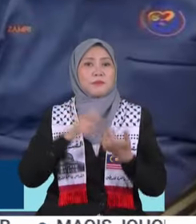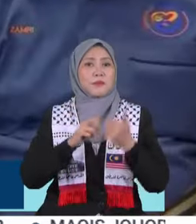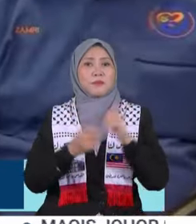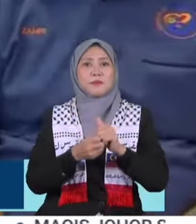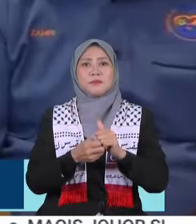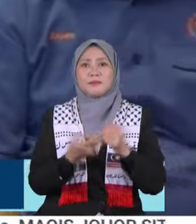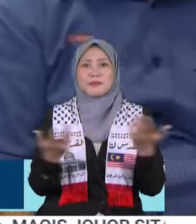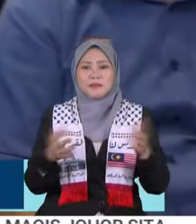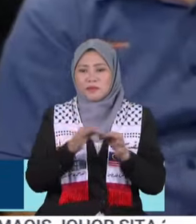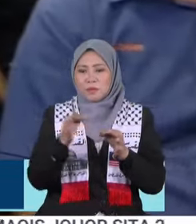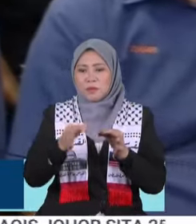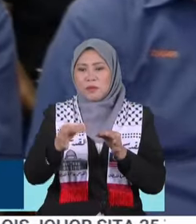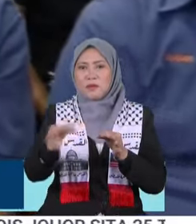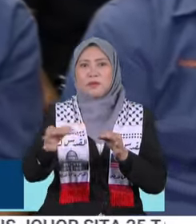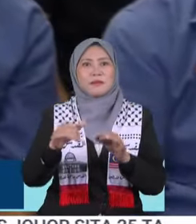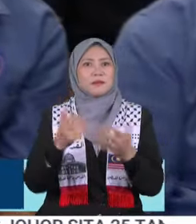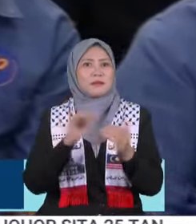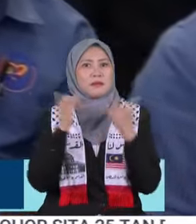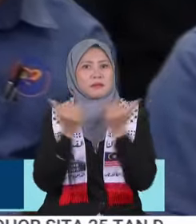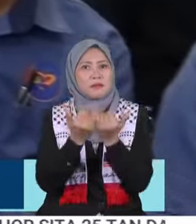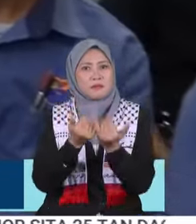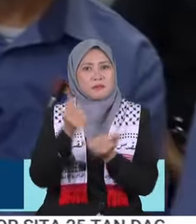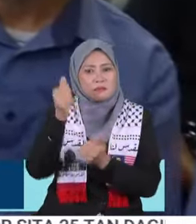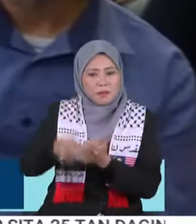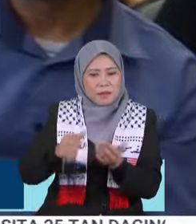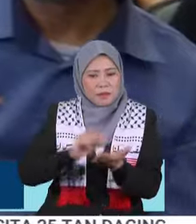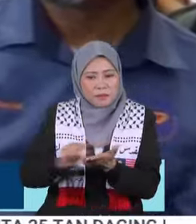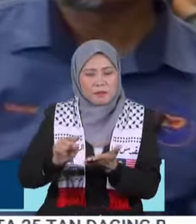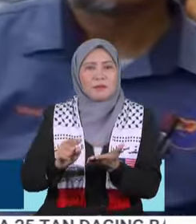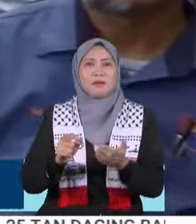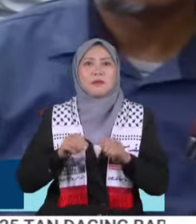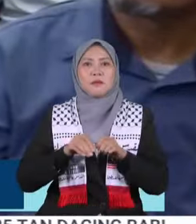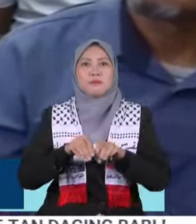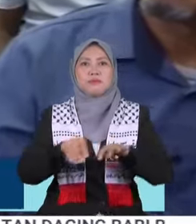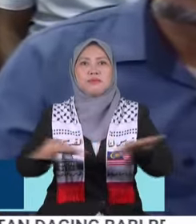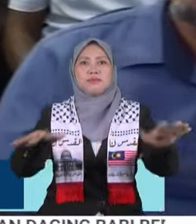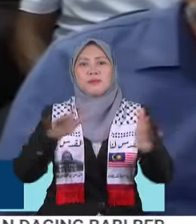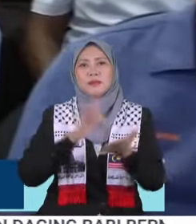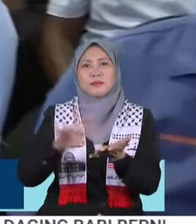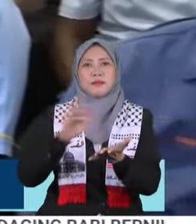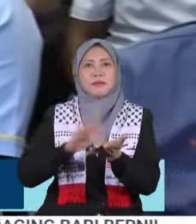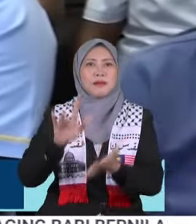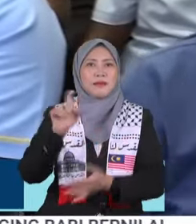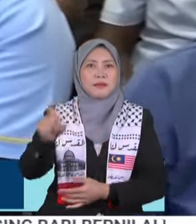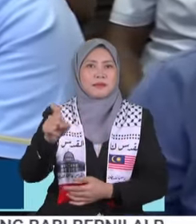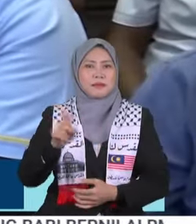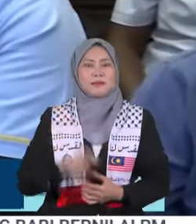isu mengenai tunggakan syarikat berkenaan yang tular di aplikasi X.